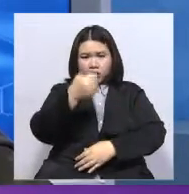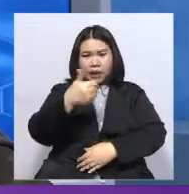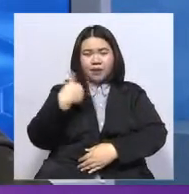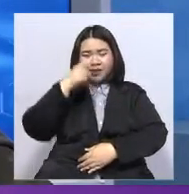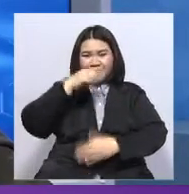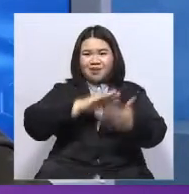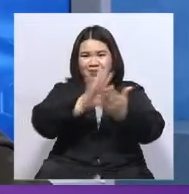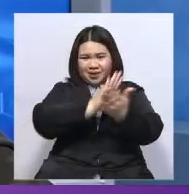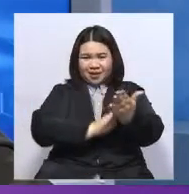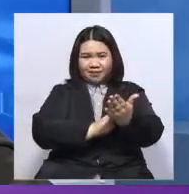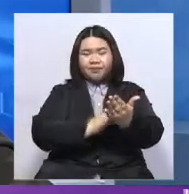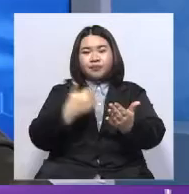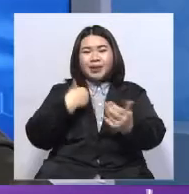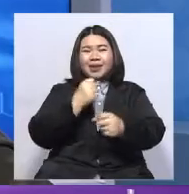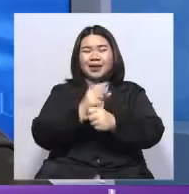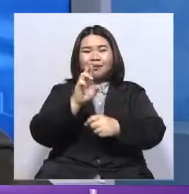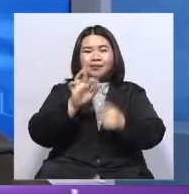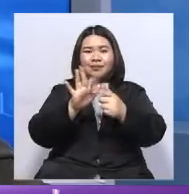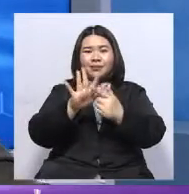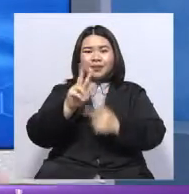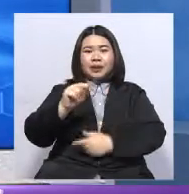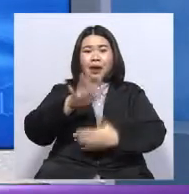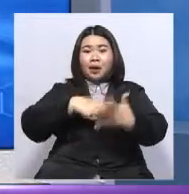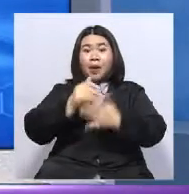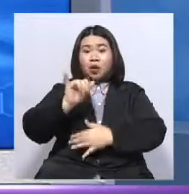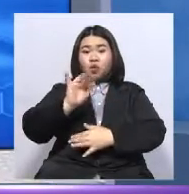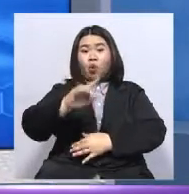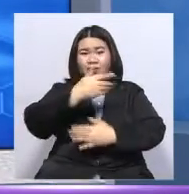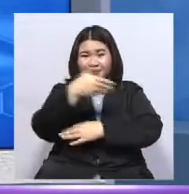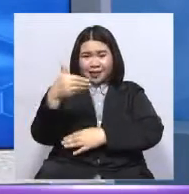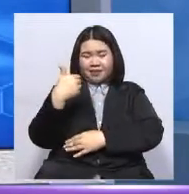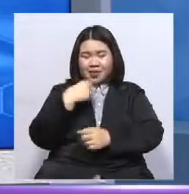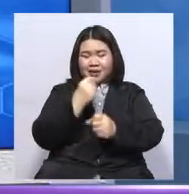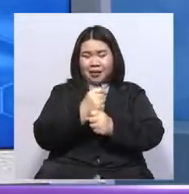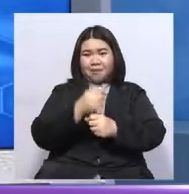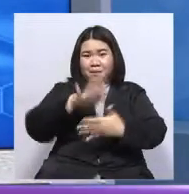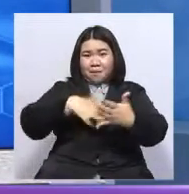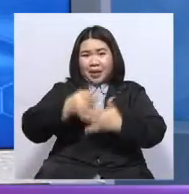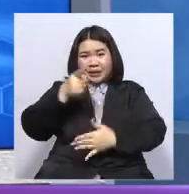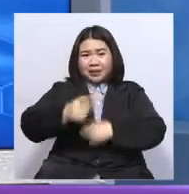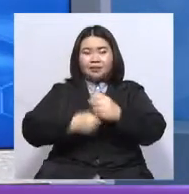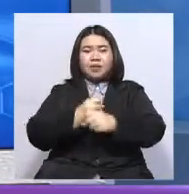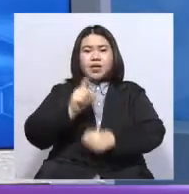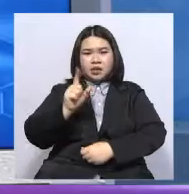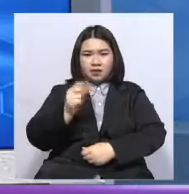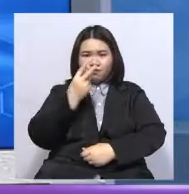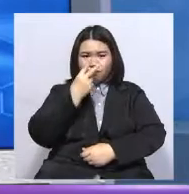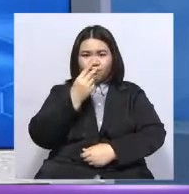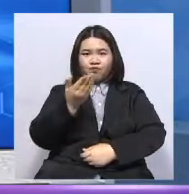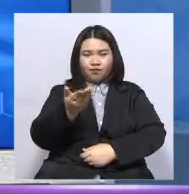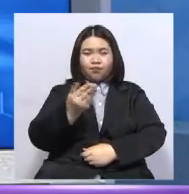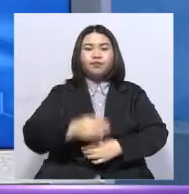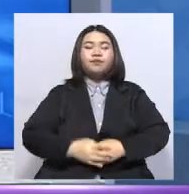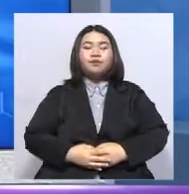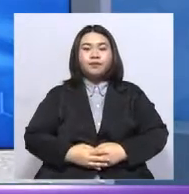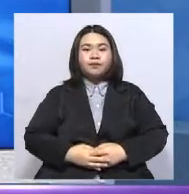าคส่วนทั่วประเทศนะครับต่อร่างยุทธศาสตร์ชาติเบื้องต้นเพื่อที่จะนำไปจัดทำเป็นยุทธศาสตร์ชาติ20ปีติดตามบรรยากาศกับคุณจิต